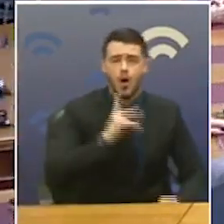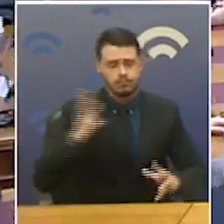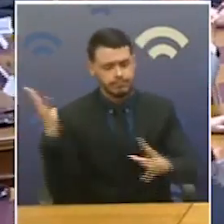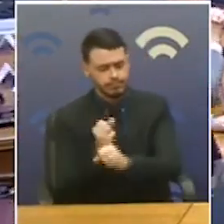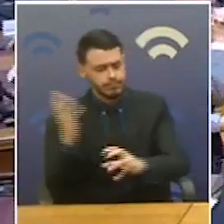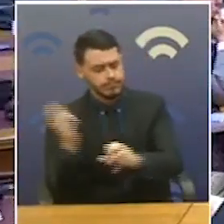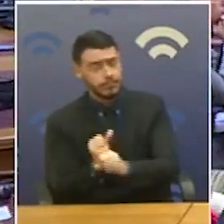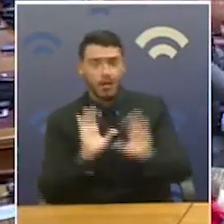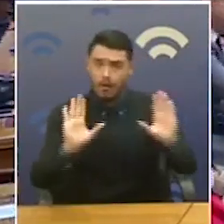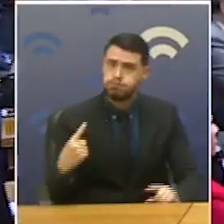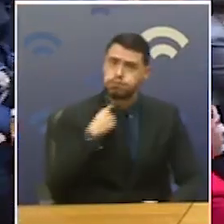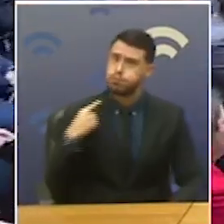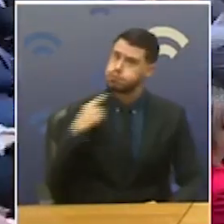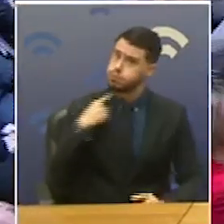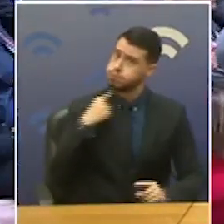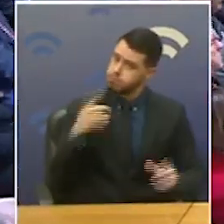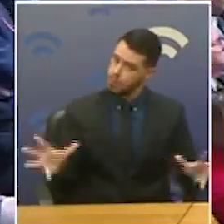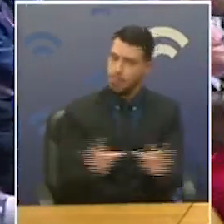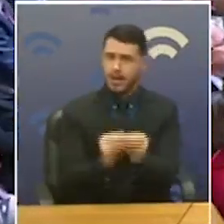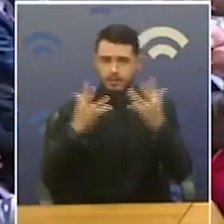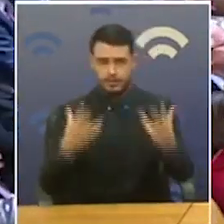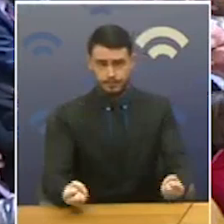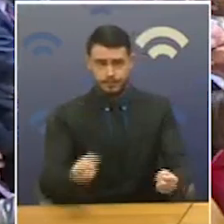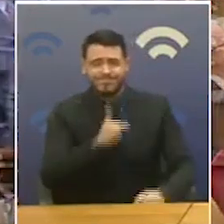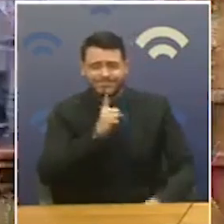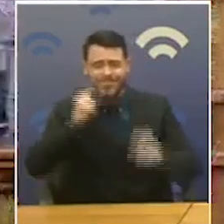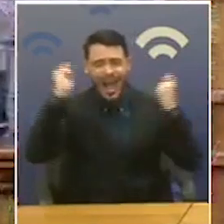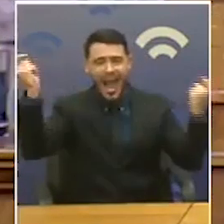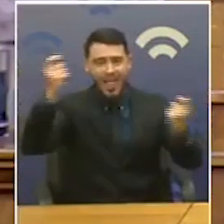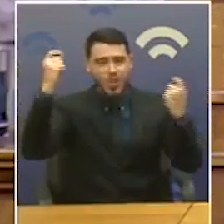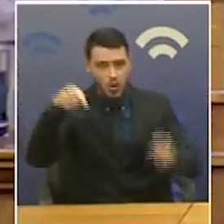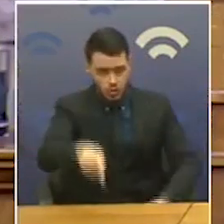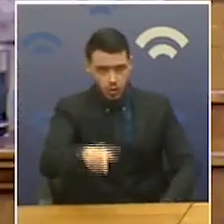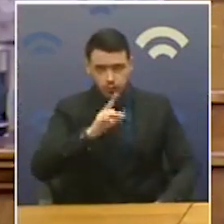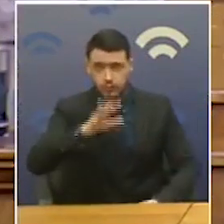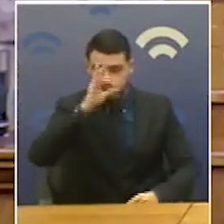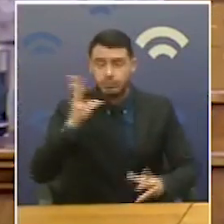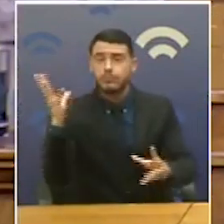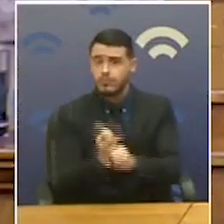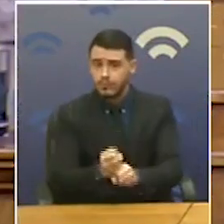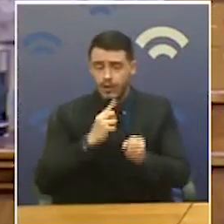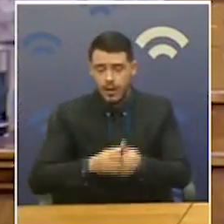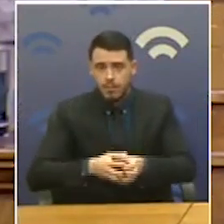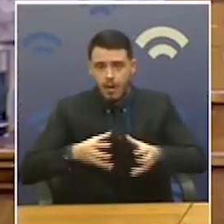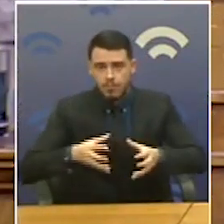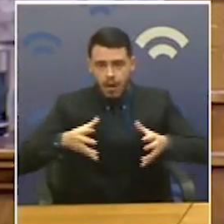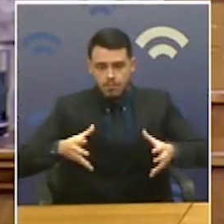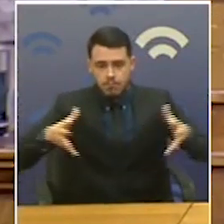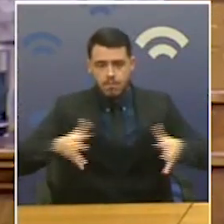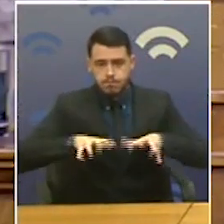οδυνηρές αποτυχίες. Ένα έθνος το οποίο τελικά όμως μεγάλωσε γεωγραφικά, διευρύνθησε